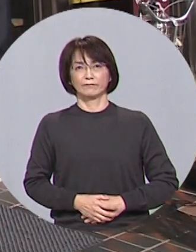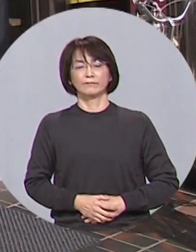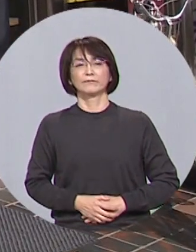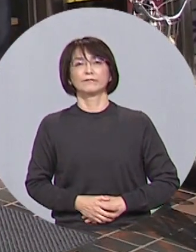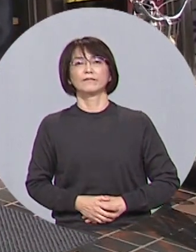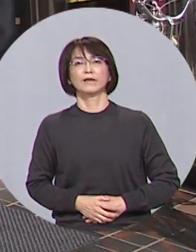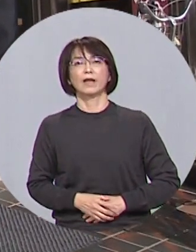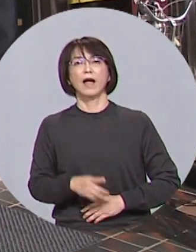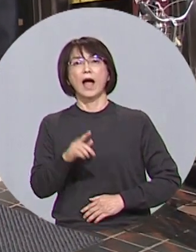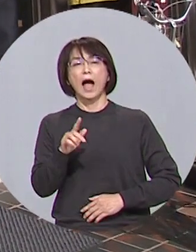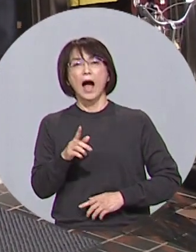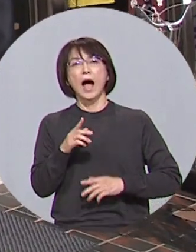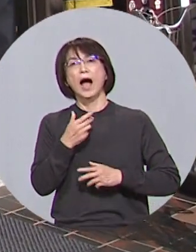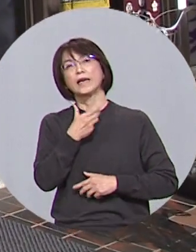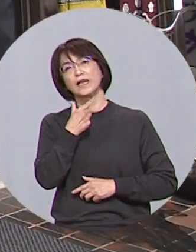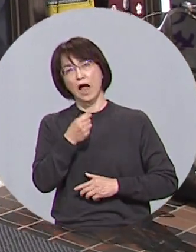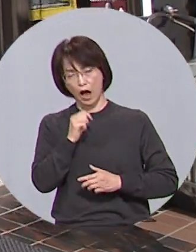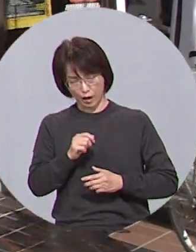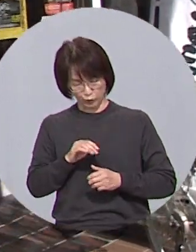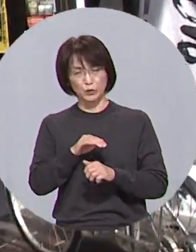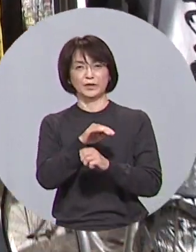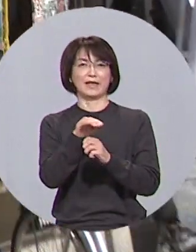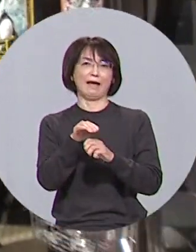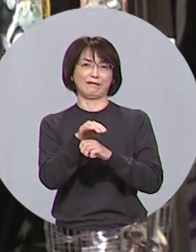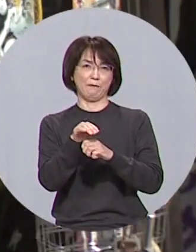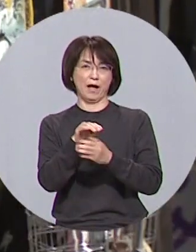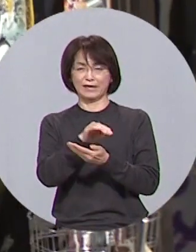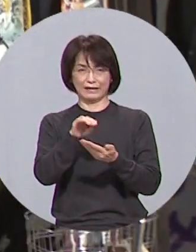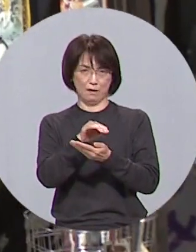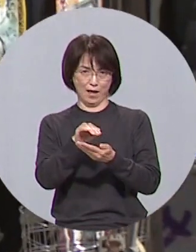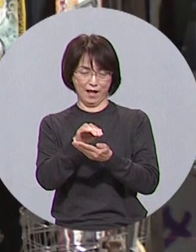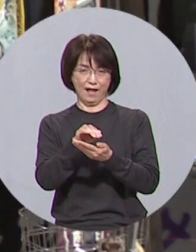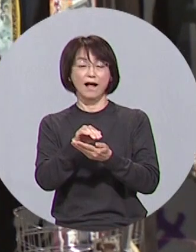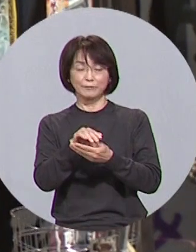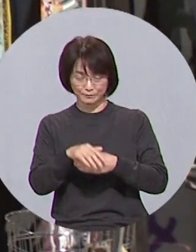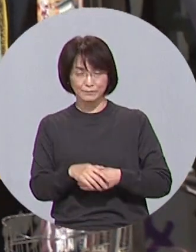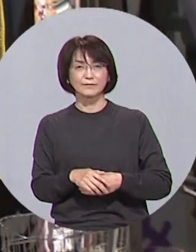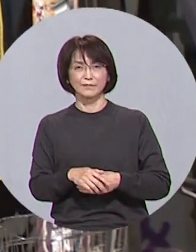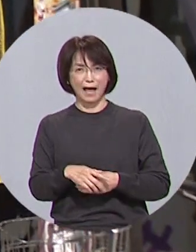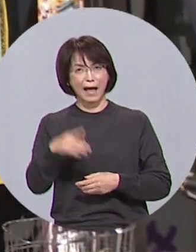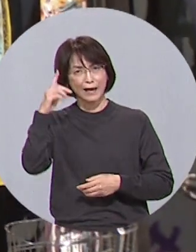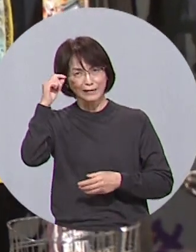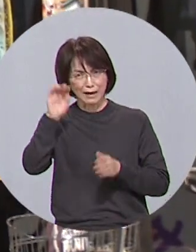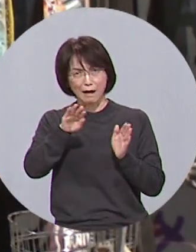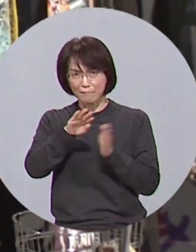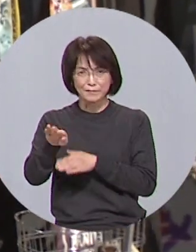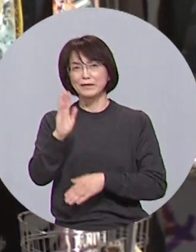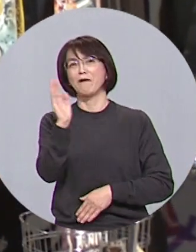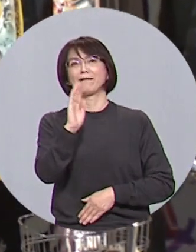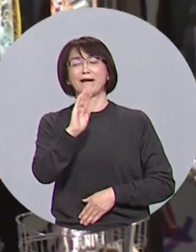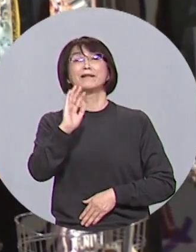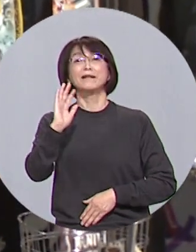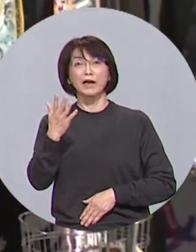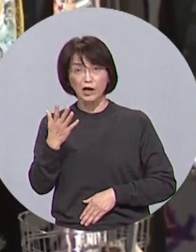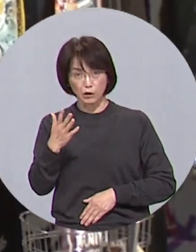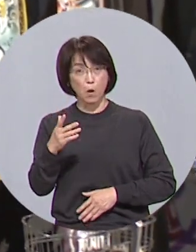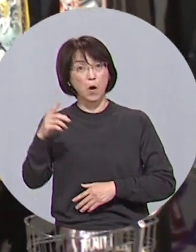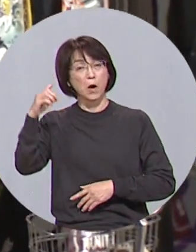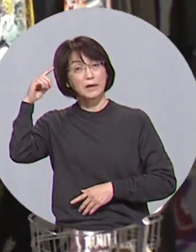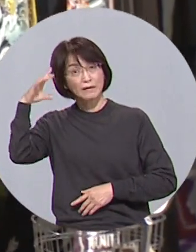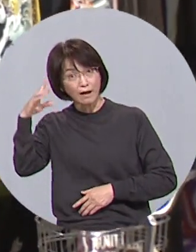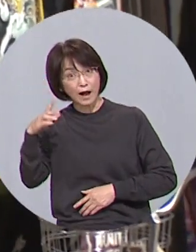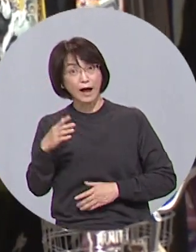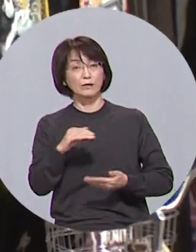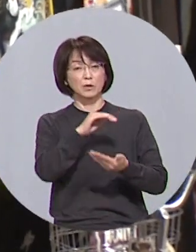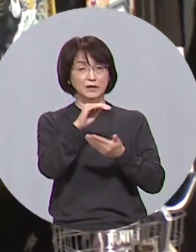ブ埼玉。 もう佐賀は捨てました、 いや佐賀は捨ててはないですよ。佐賀は捨ててはないですけど、やっぱり行く頻度はね、はい、だいぶ変わり